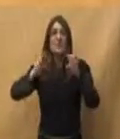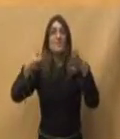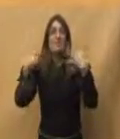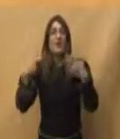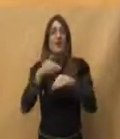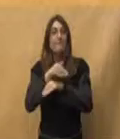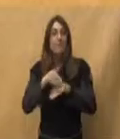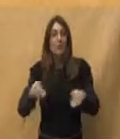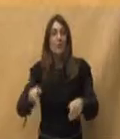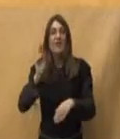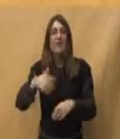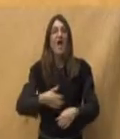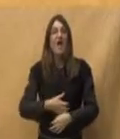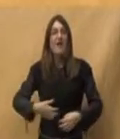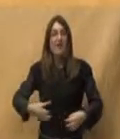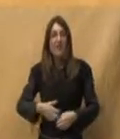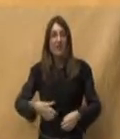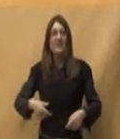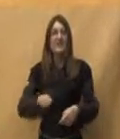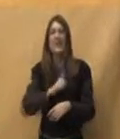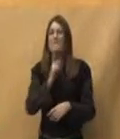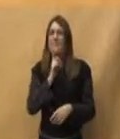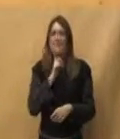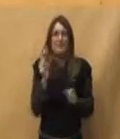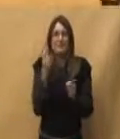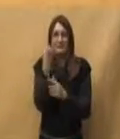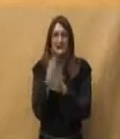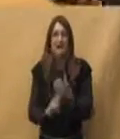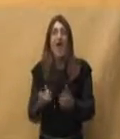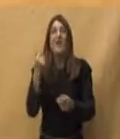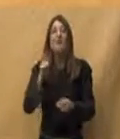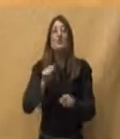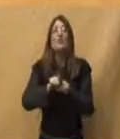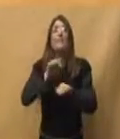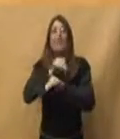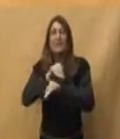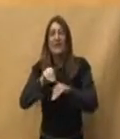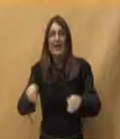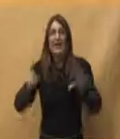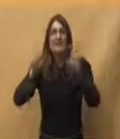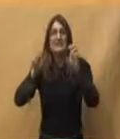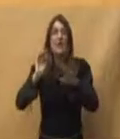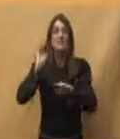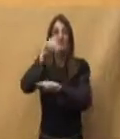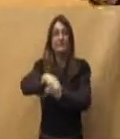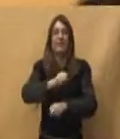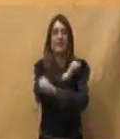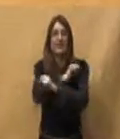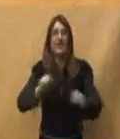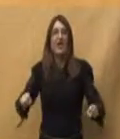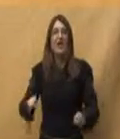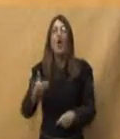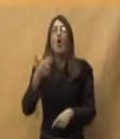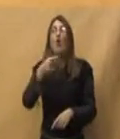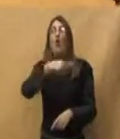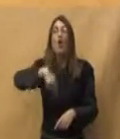milijuna imamo gladnih, neishranjenih, neuhranjenih, ali imamo 1.700.000 prekomjerno teških, od toga ne znam